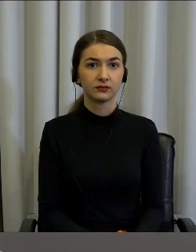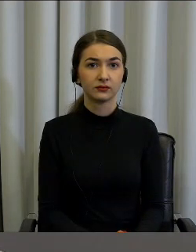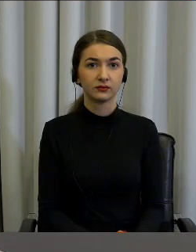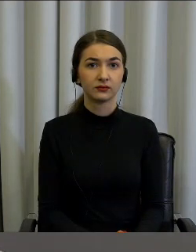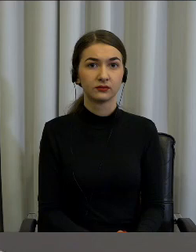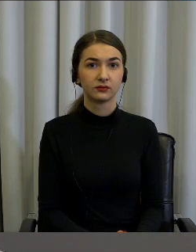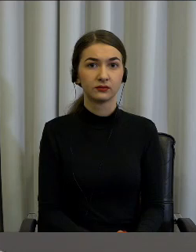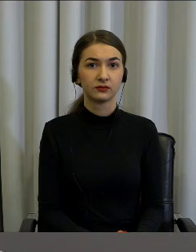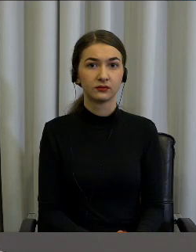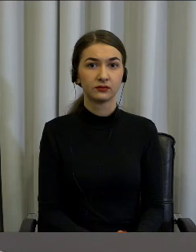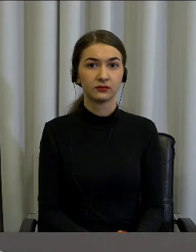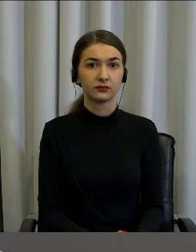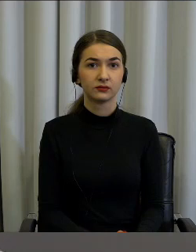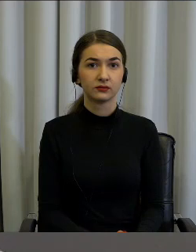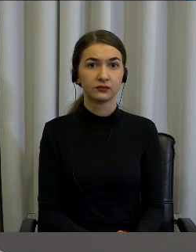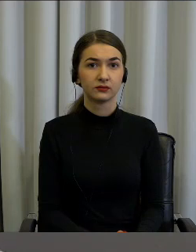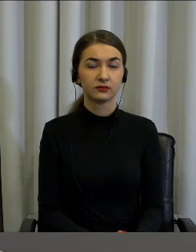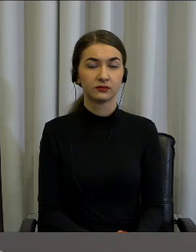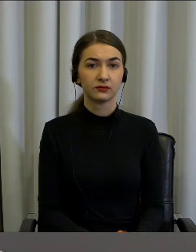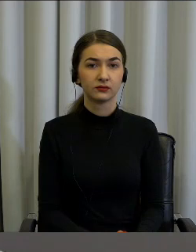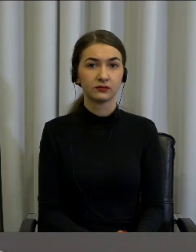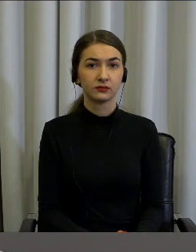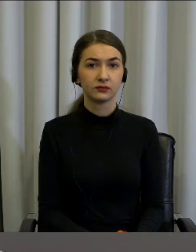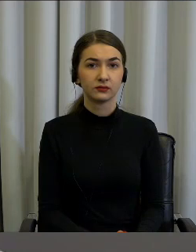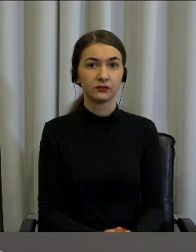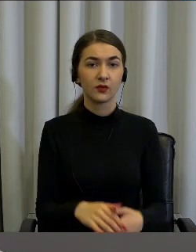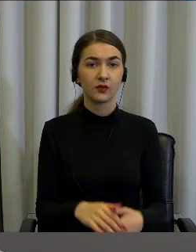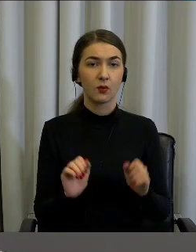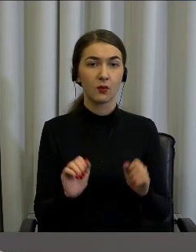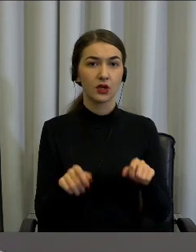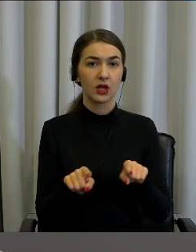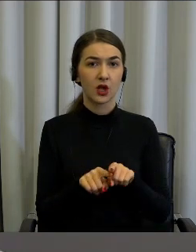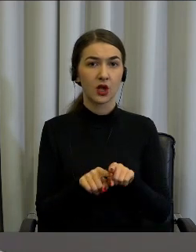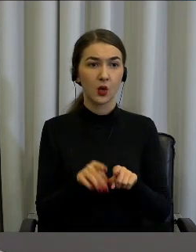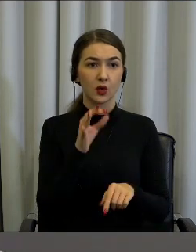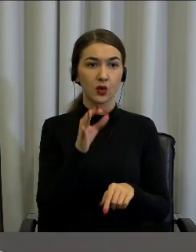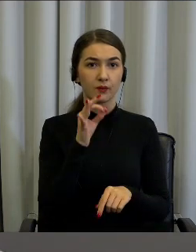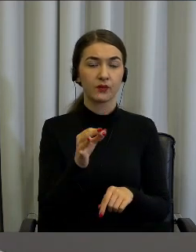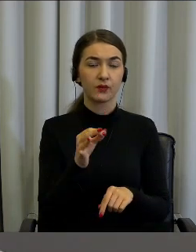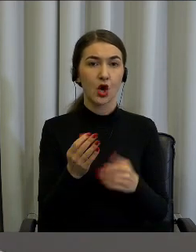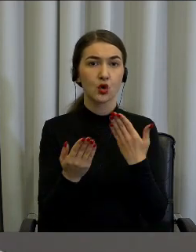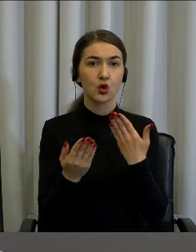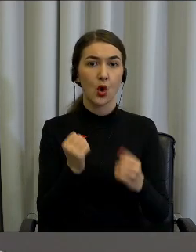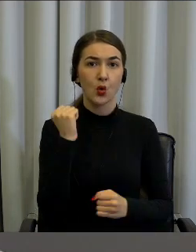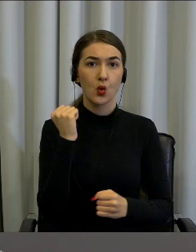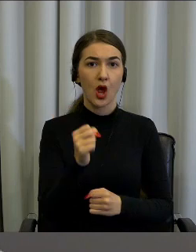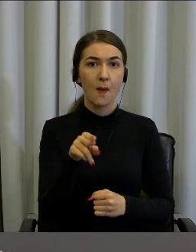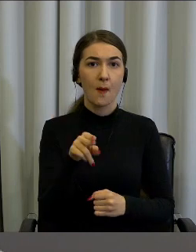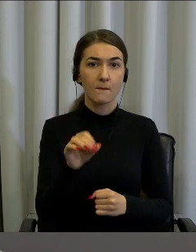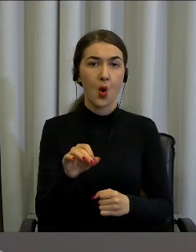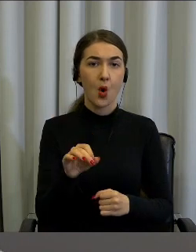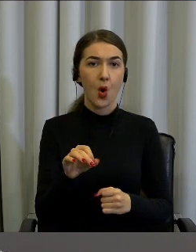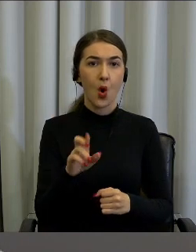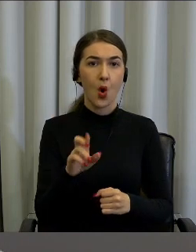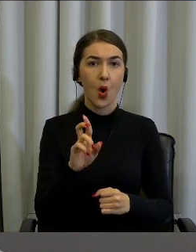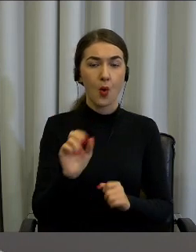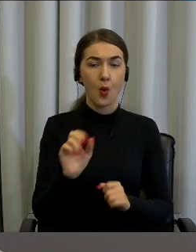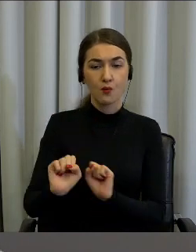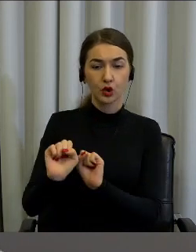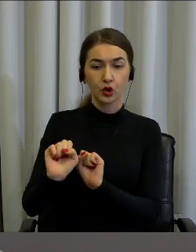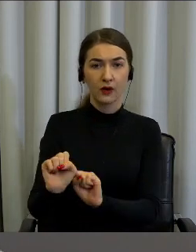вам можете та щодо ударів по портовій інфраструктурі останнім